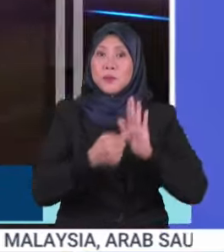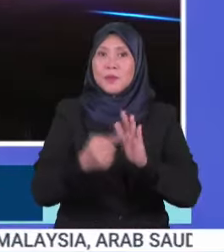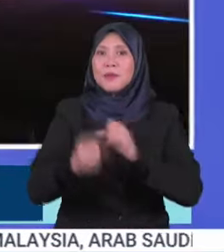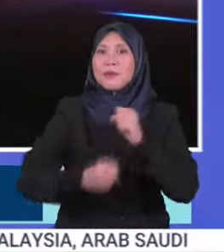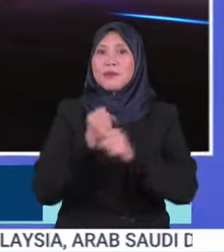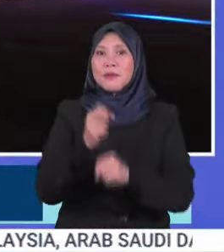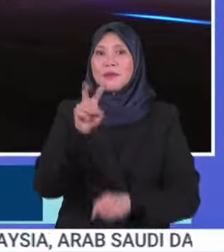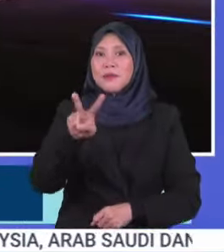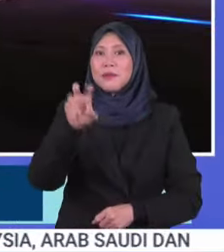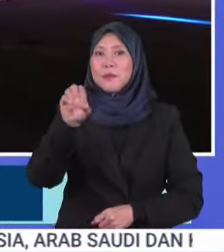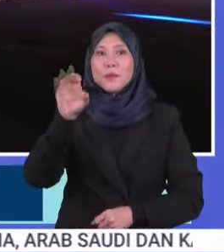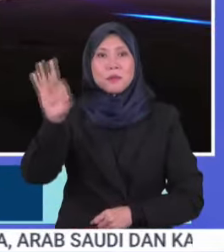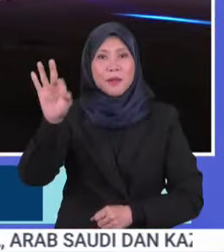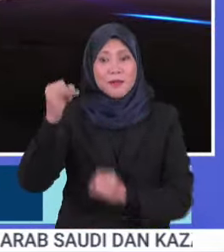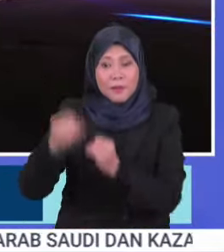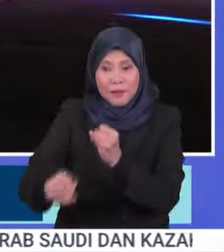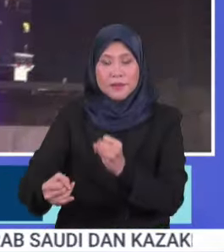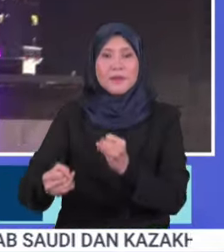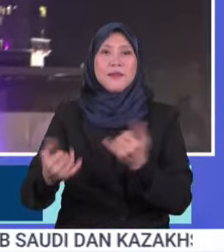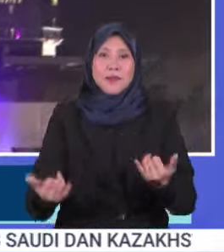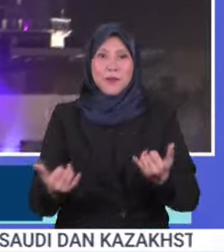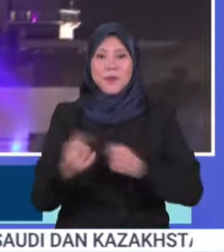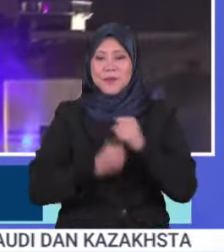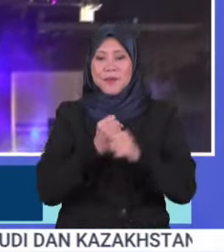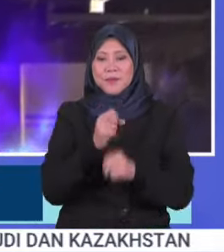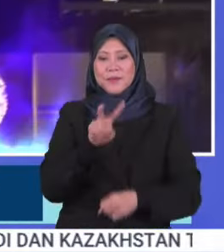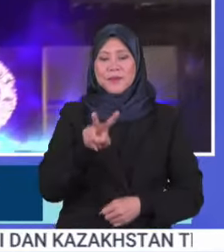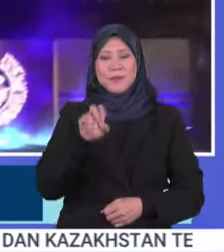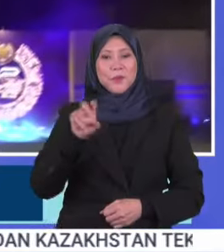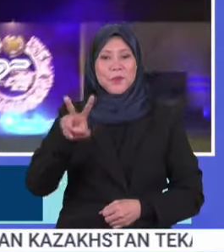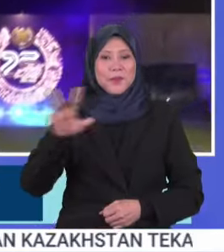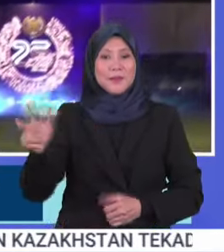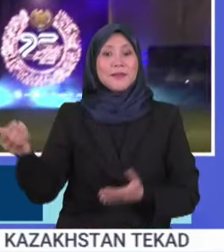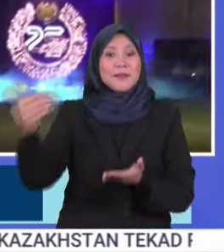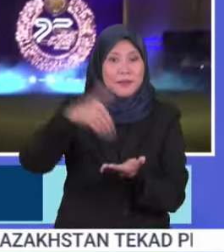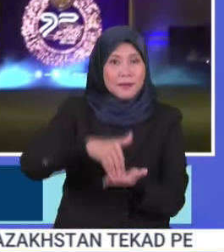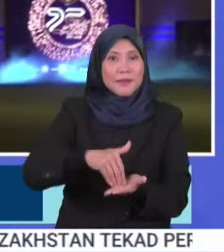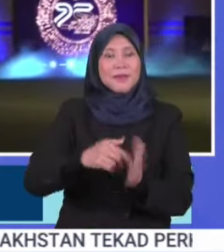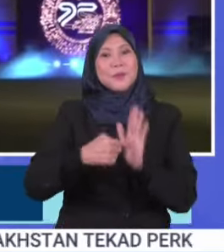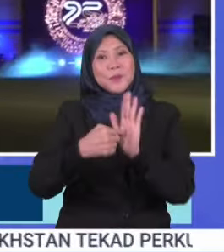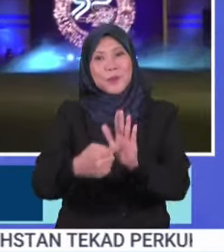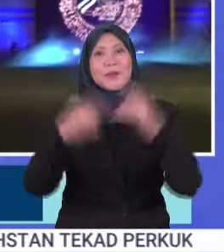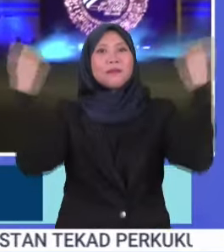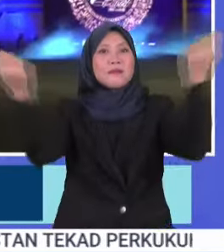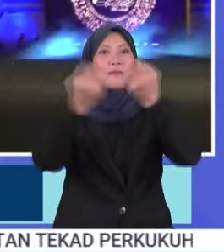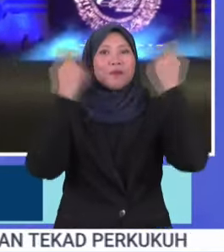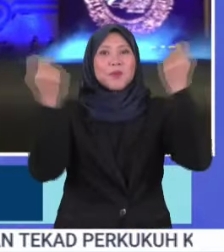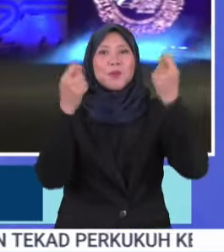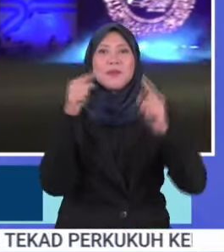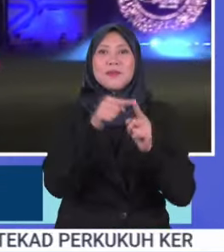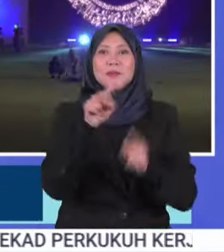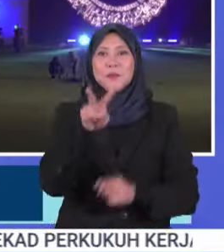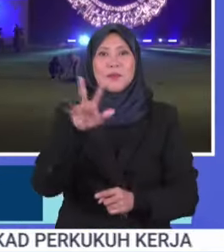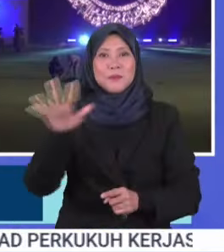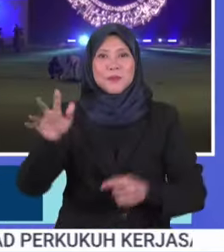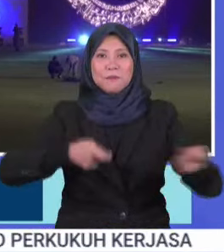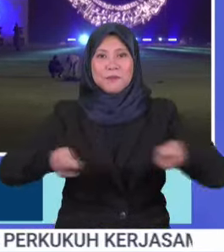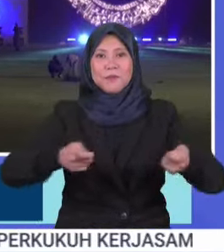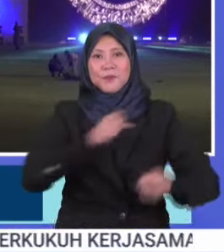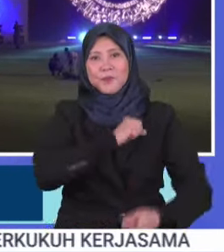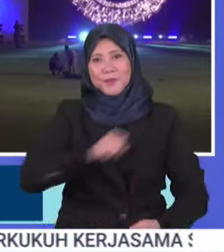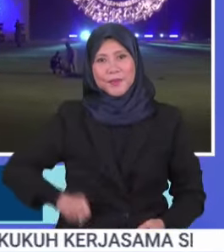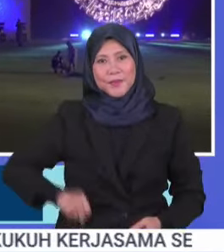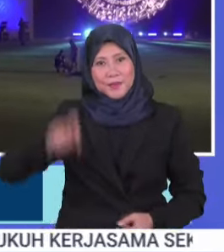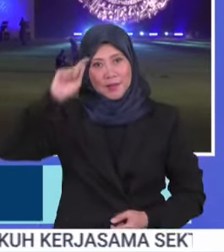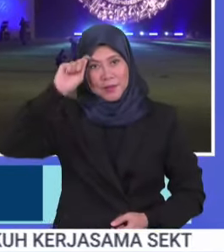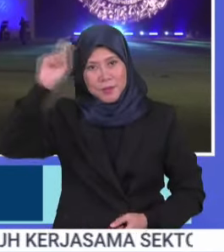pada 2009 dan tahun ini pada 2023 diadakan sekali lagi sebenarnya sambutan ke-25 tahun pemerintahan Sultan